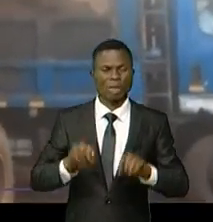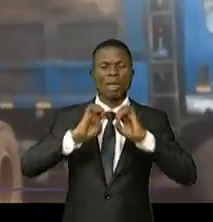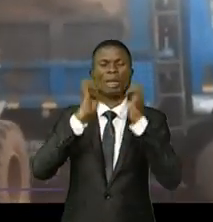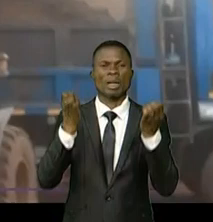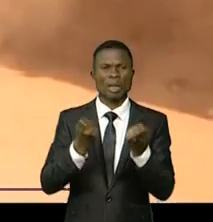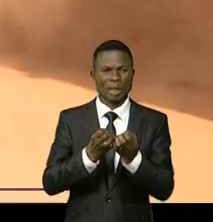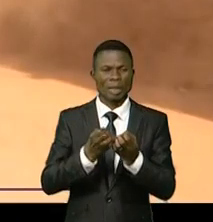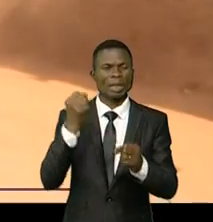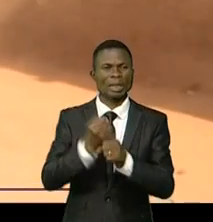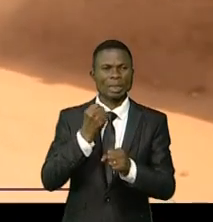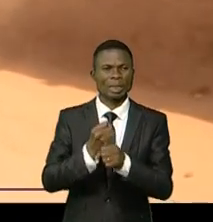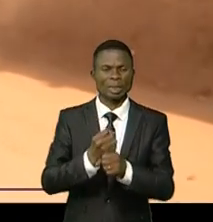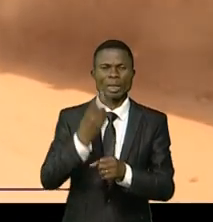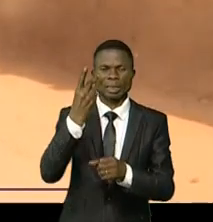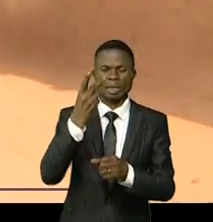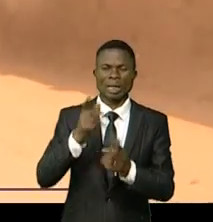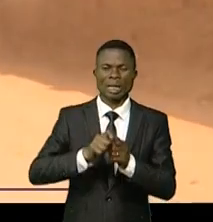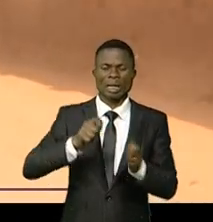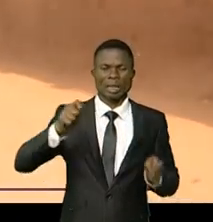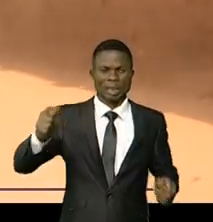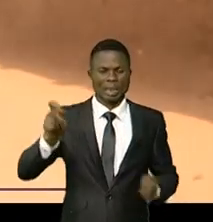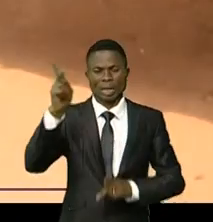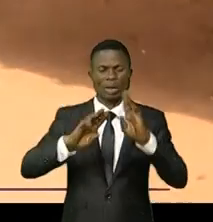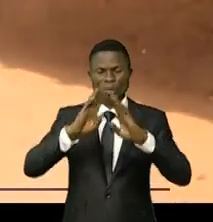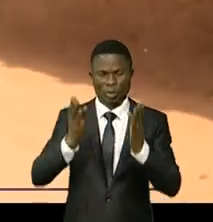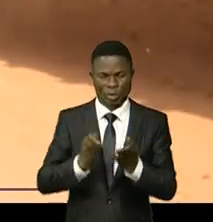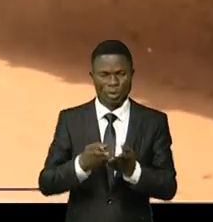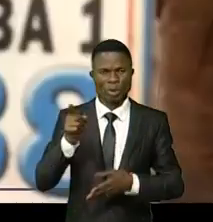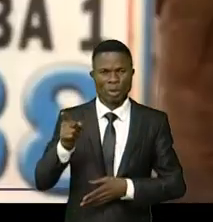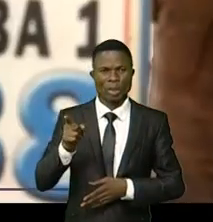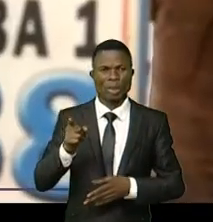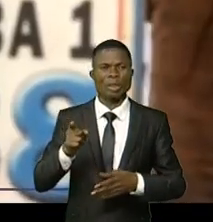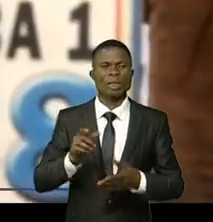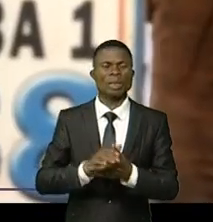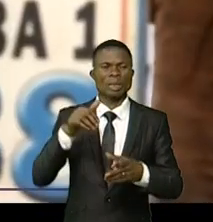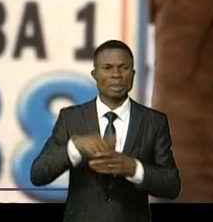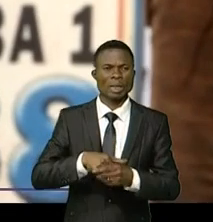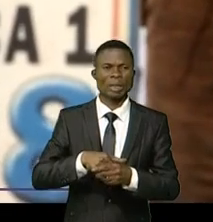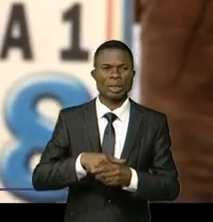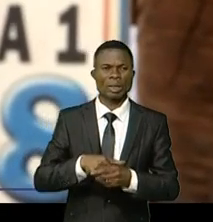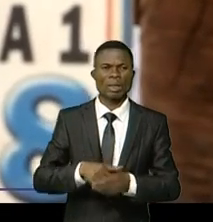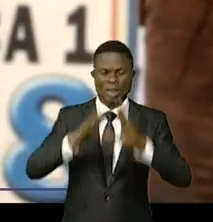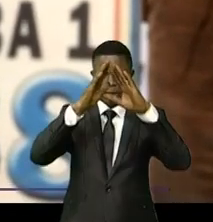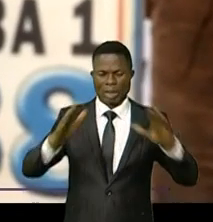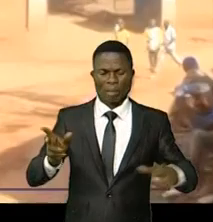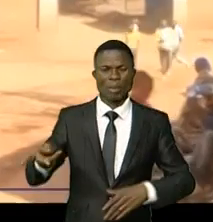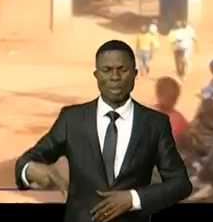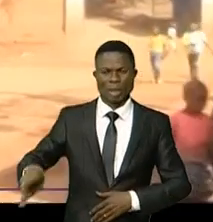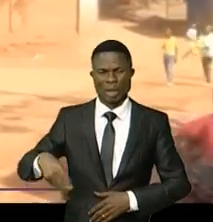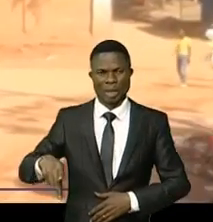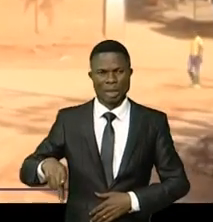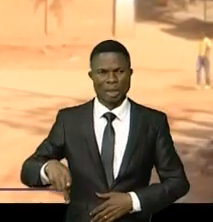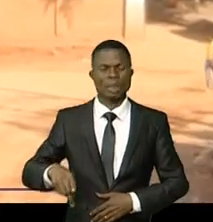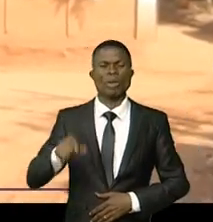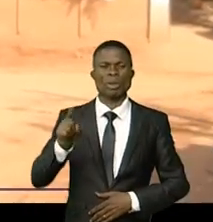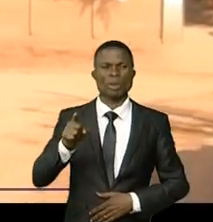est au-delà de plus de 2 km. Les habitants de l'avenue Moulamba 1er, située derrière la maison régionale des Pères